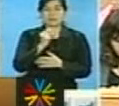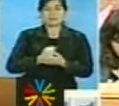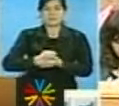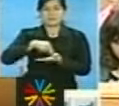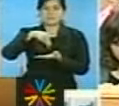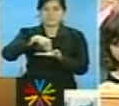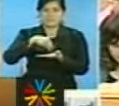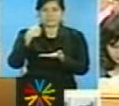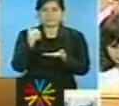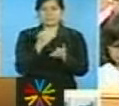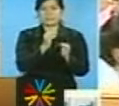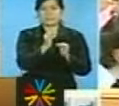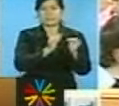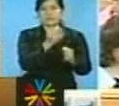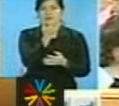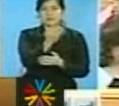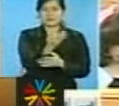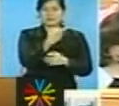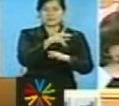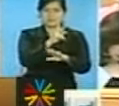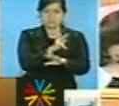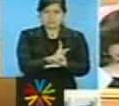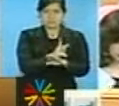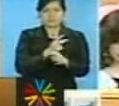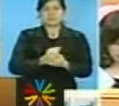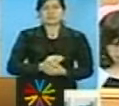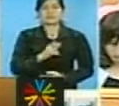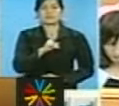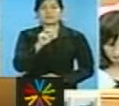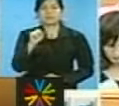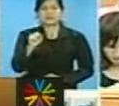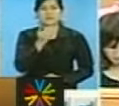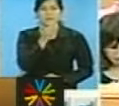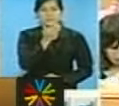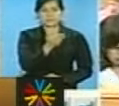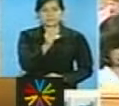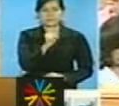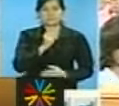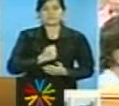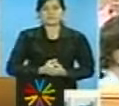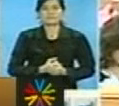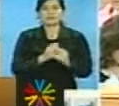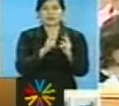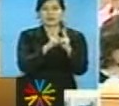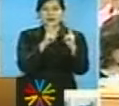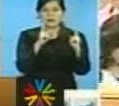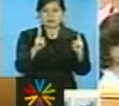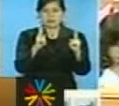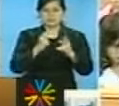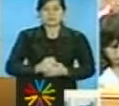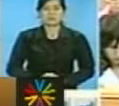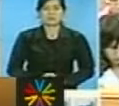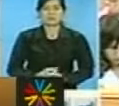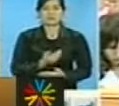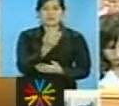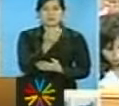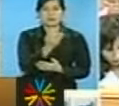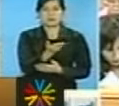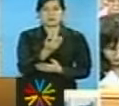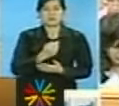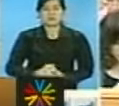สง่างามแล้วขอกับท่านประธานสภาขอกับสภานี้ว่าคณะกรรมาธิการขออนุญาต